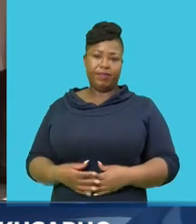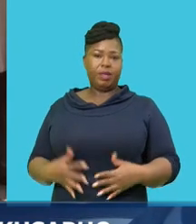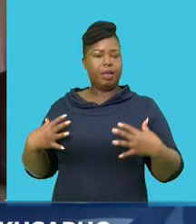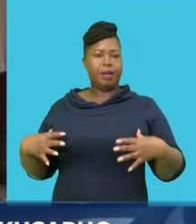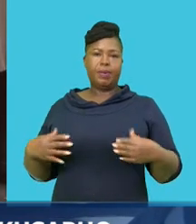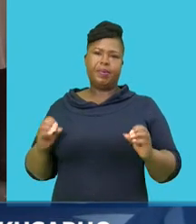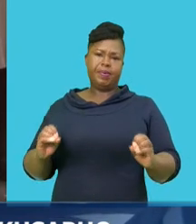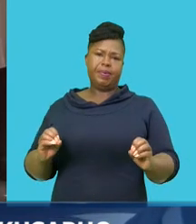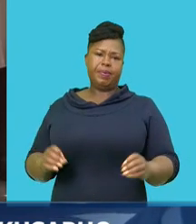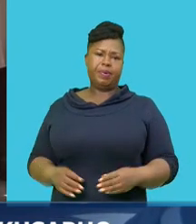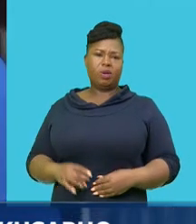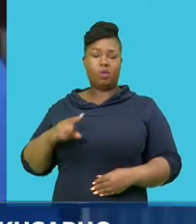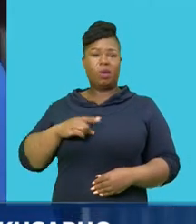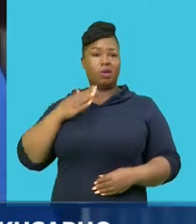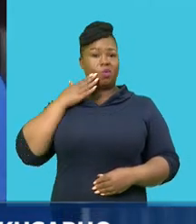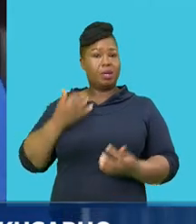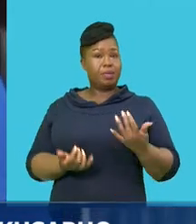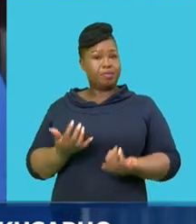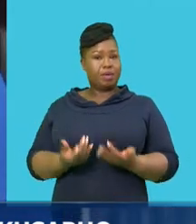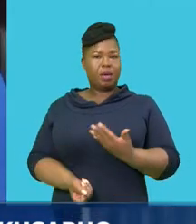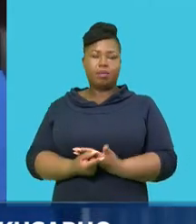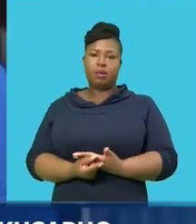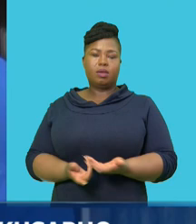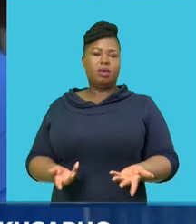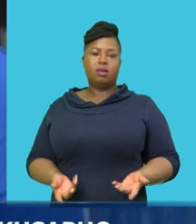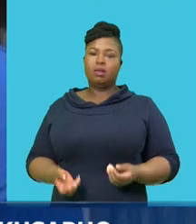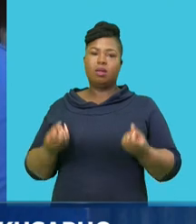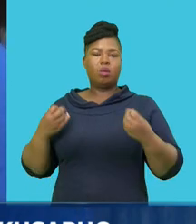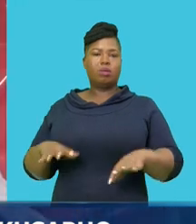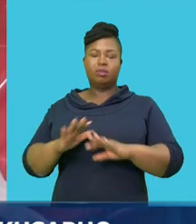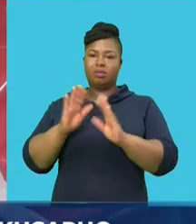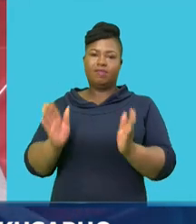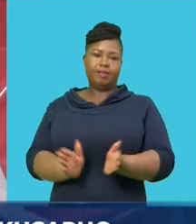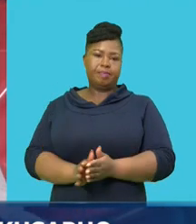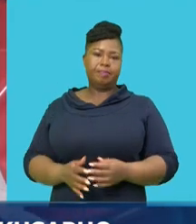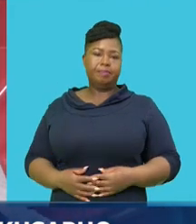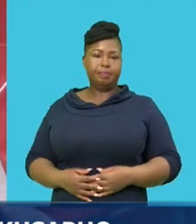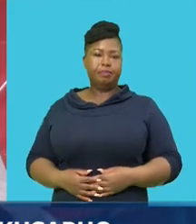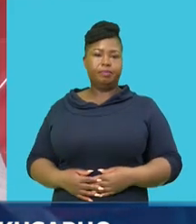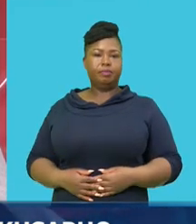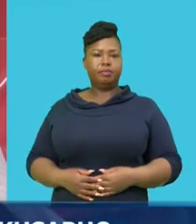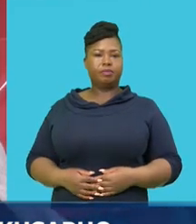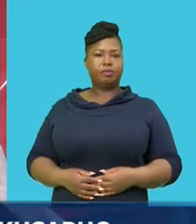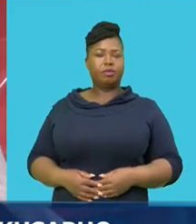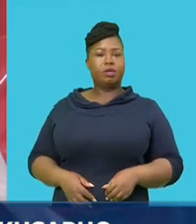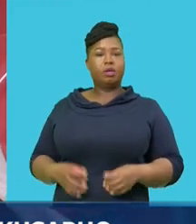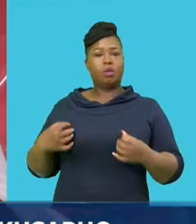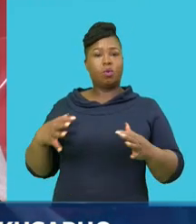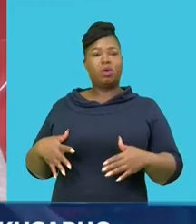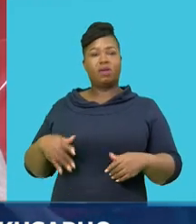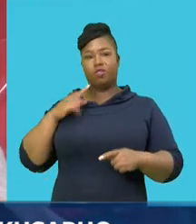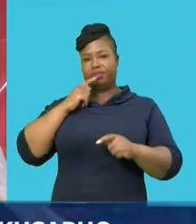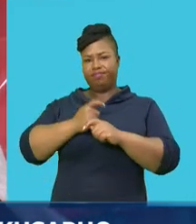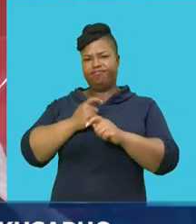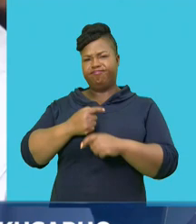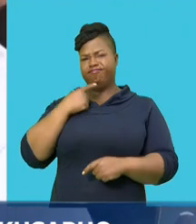clothes because during the fire, they lost all of their belongings. Umnini walo mkhukhu uvakalise